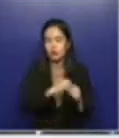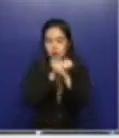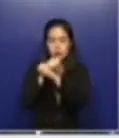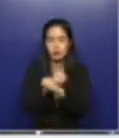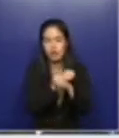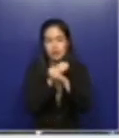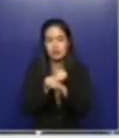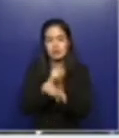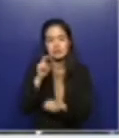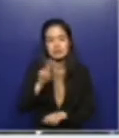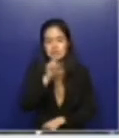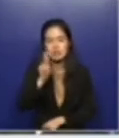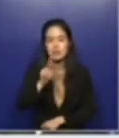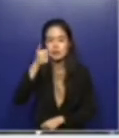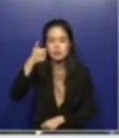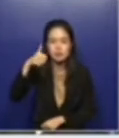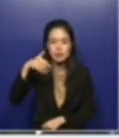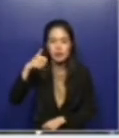ใช้